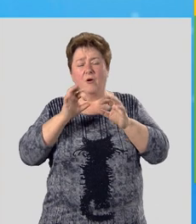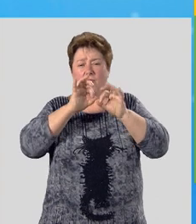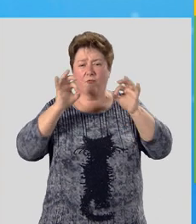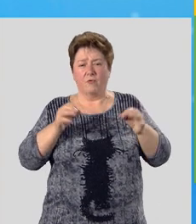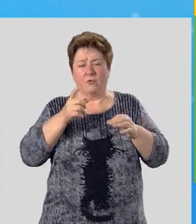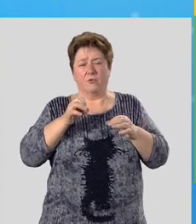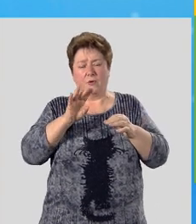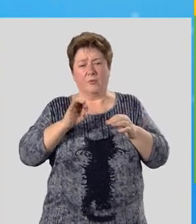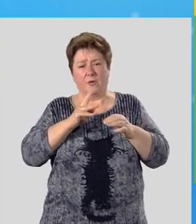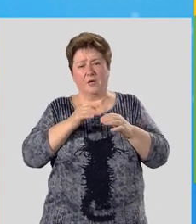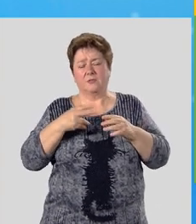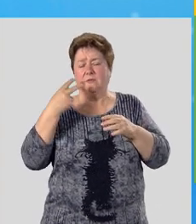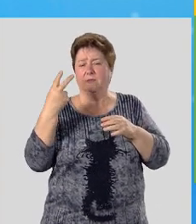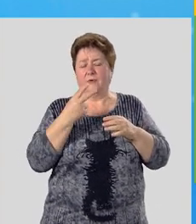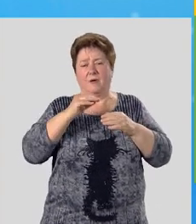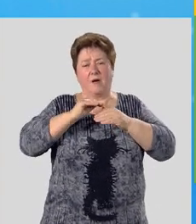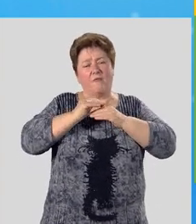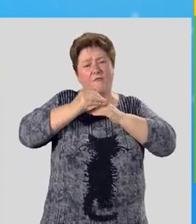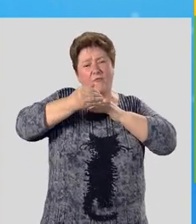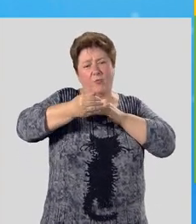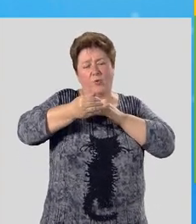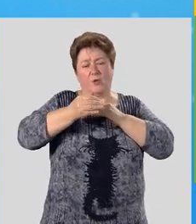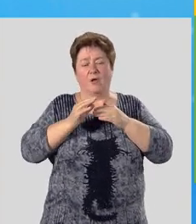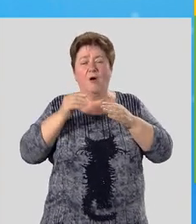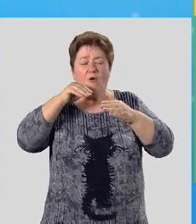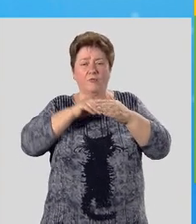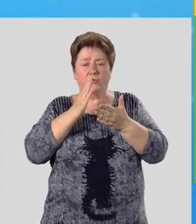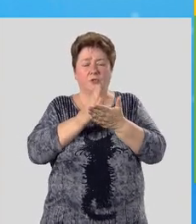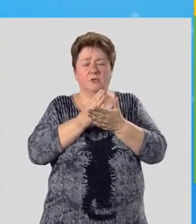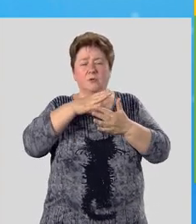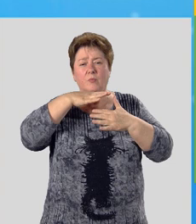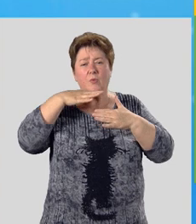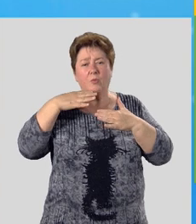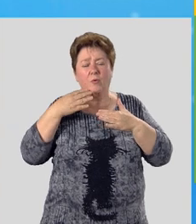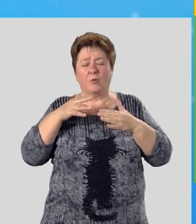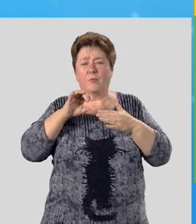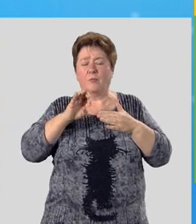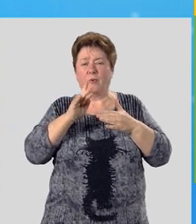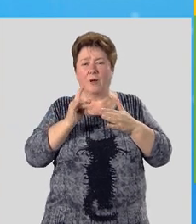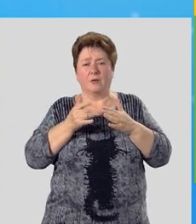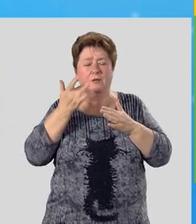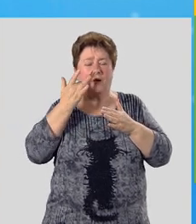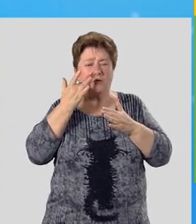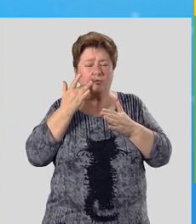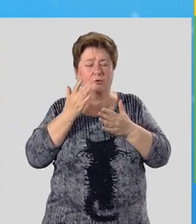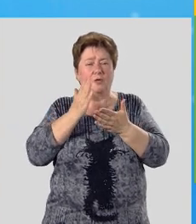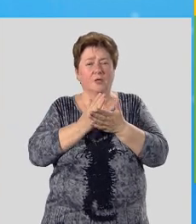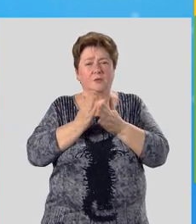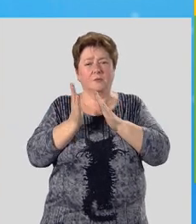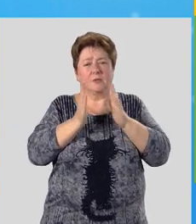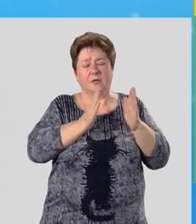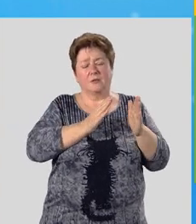Форма хлоропластов двояко выпуклая. Внутри имеются многочисленные мембраны, на которых идет